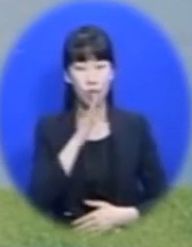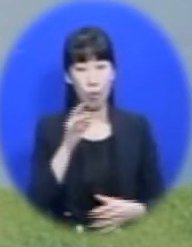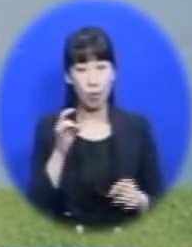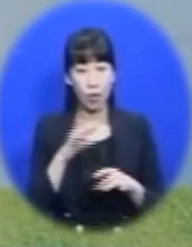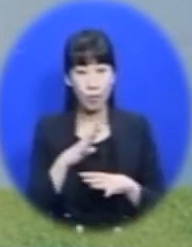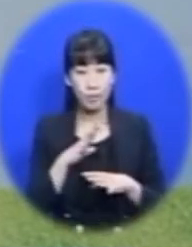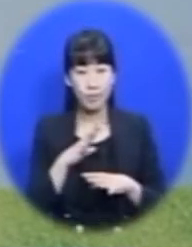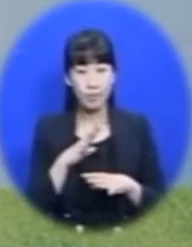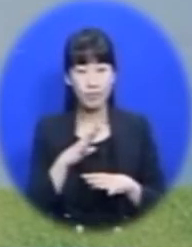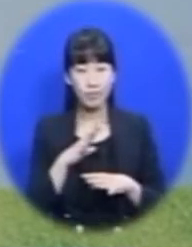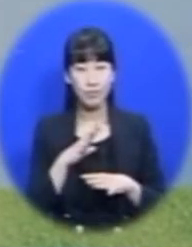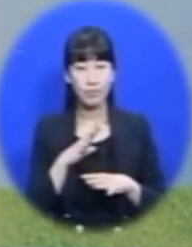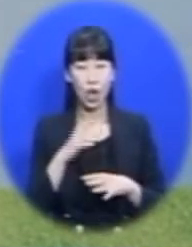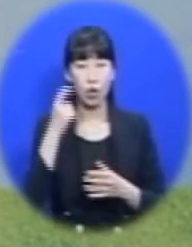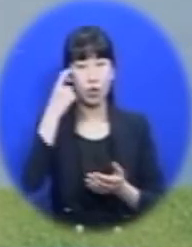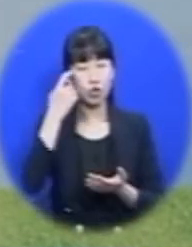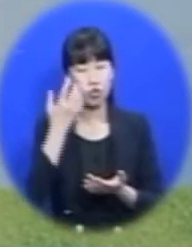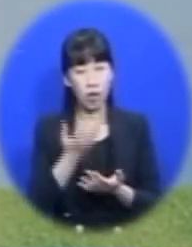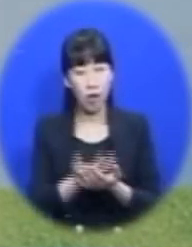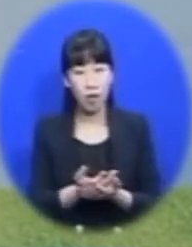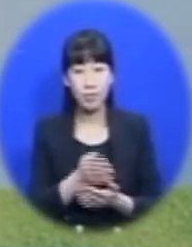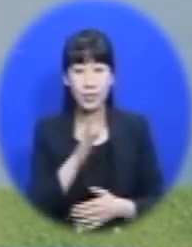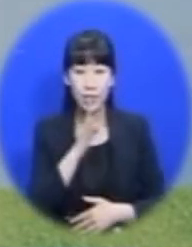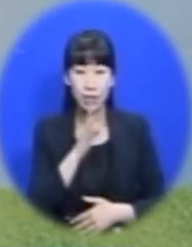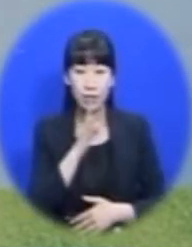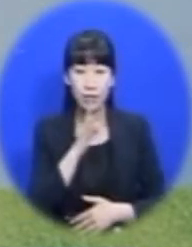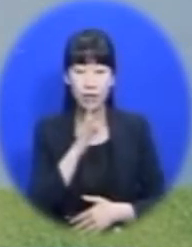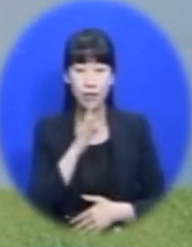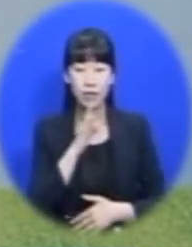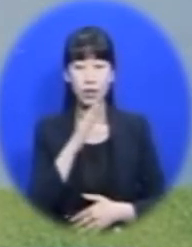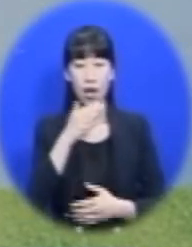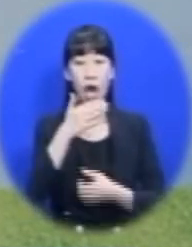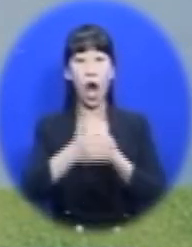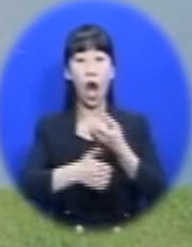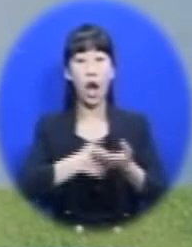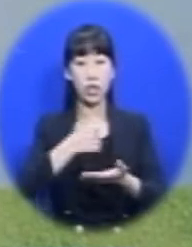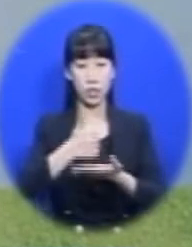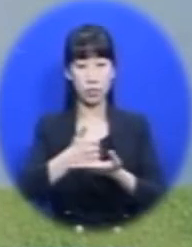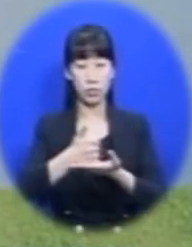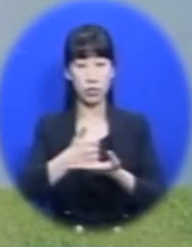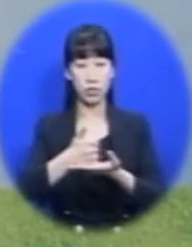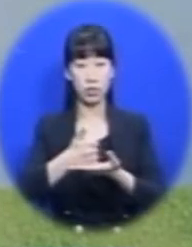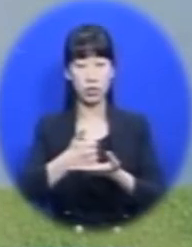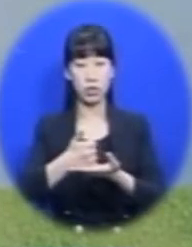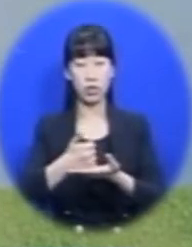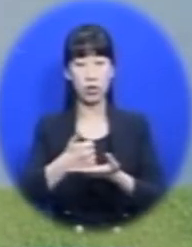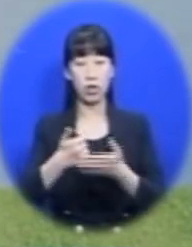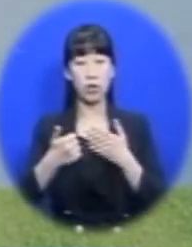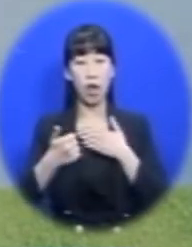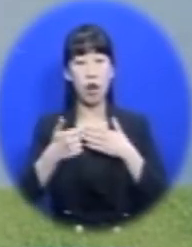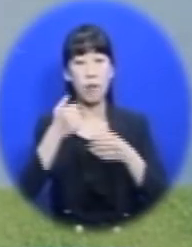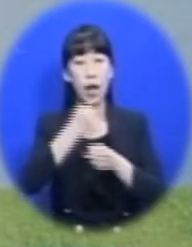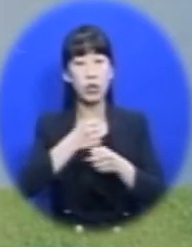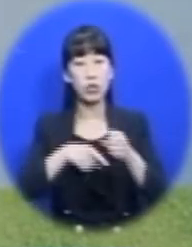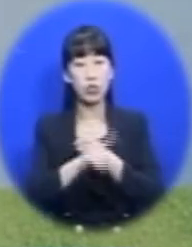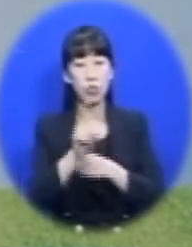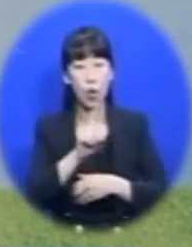좀 충격이 되지 않아요? 하나님이 나를 하나님께 찬양을 부르게